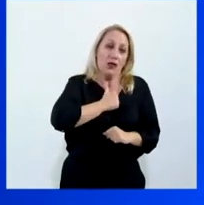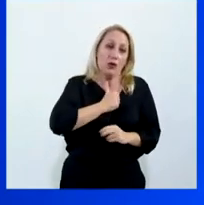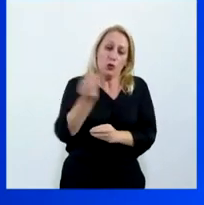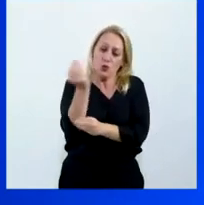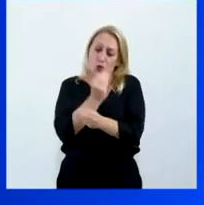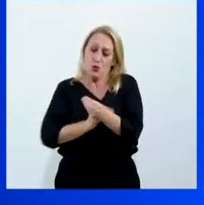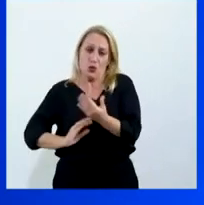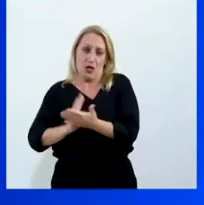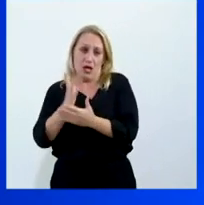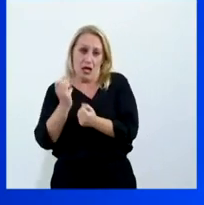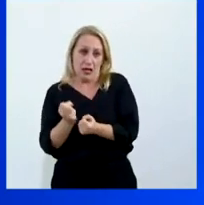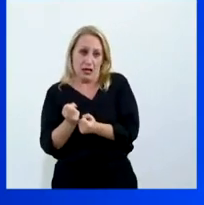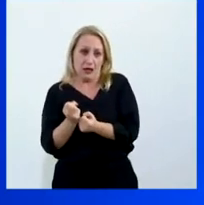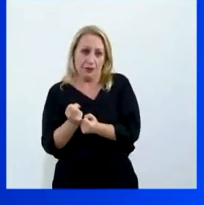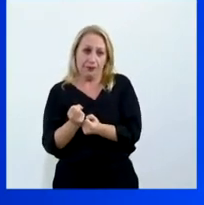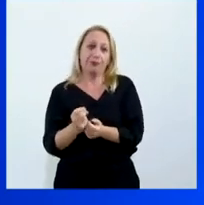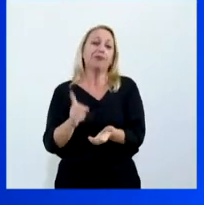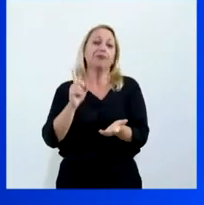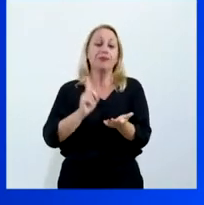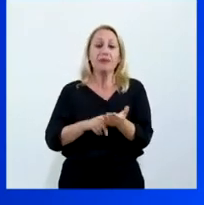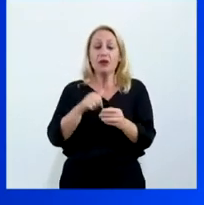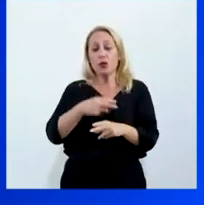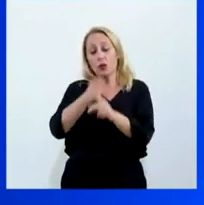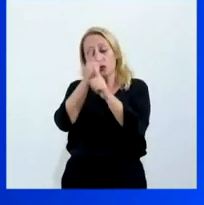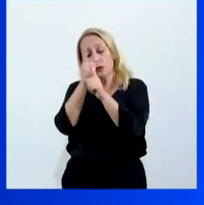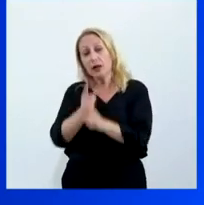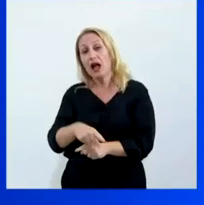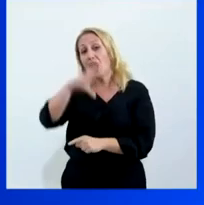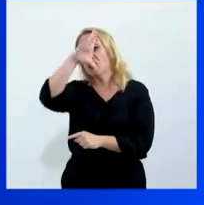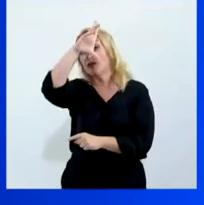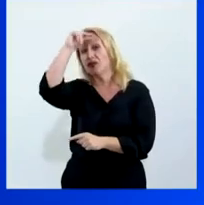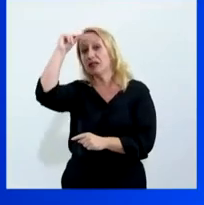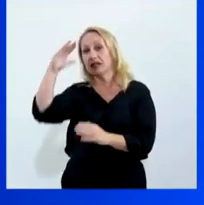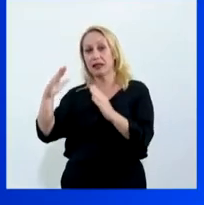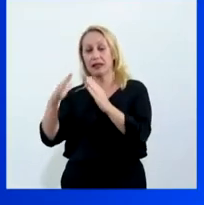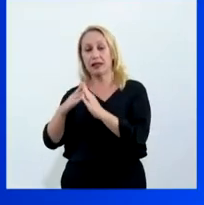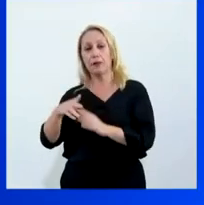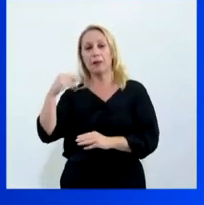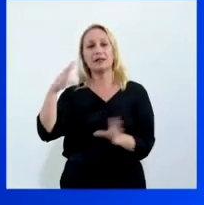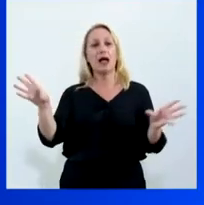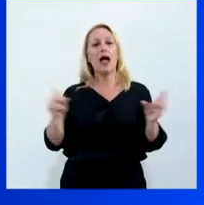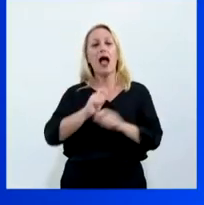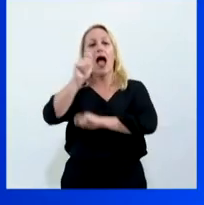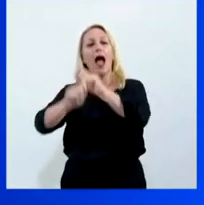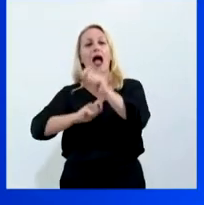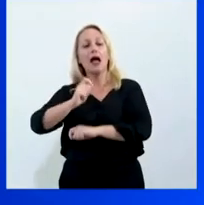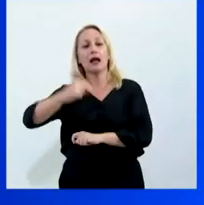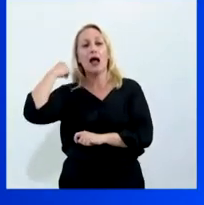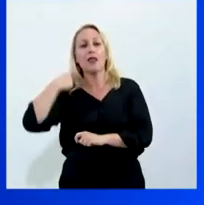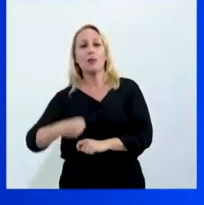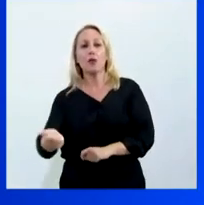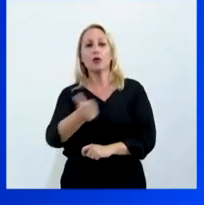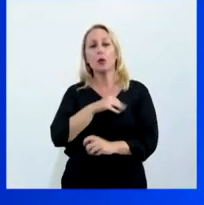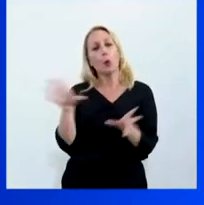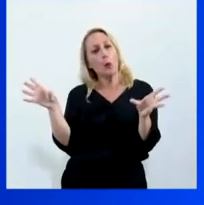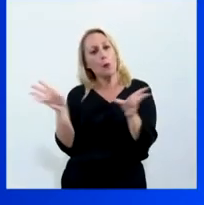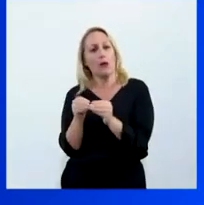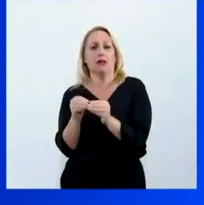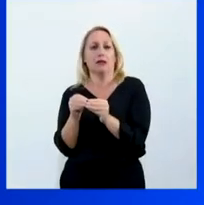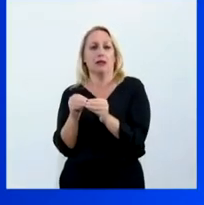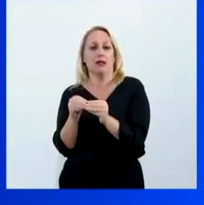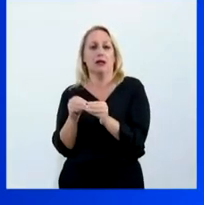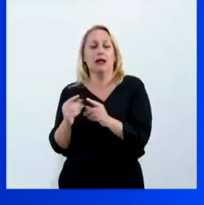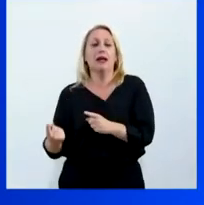επίσης και τη μεγάλη σημασία που αποδίδω στη φοιτητική στέγη, στα έργα τα οποία θα γίνουν MSDIT, και στην επιλογή μου